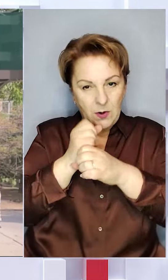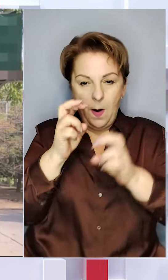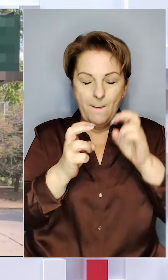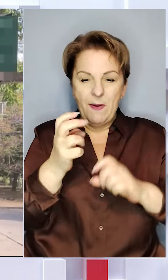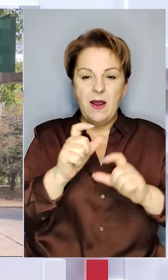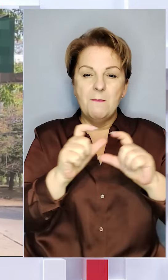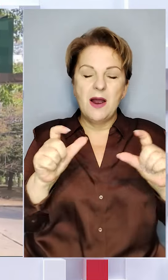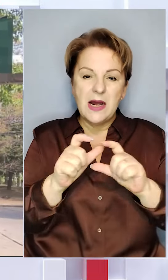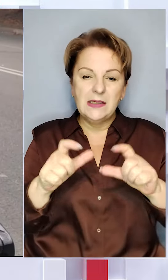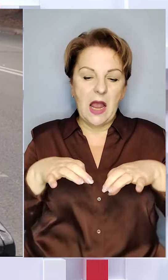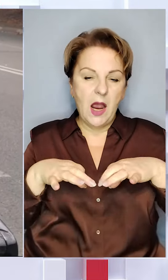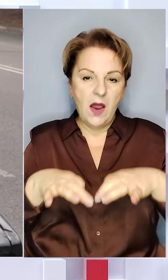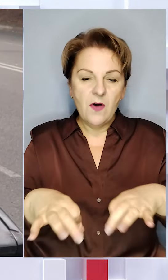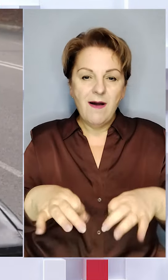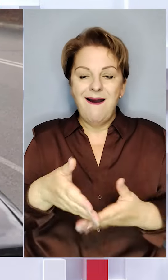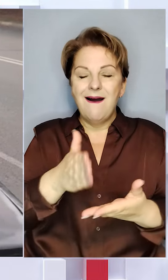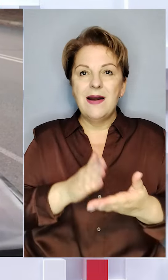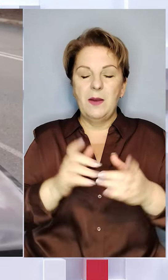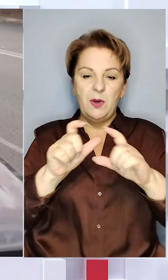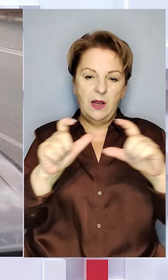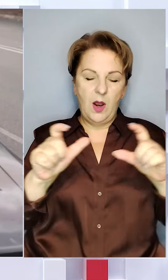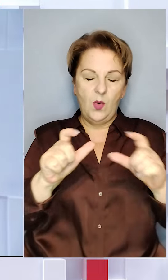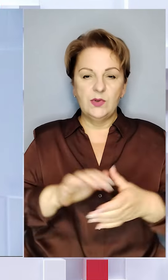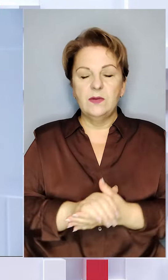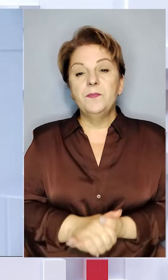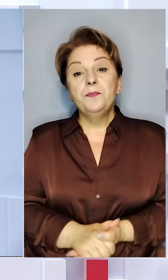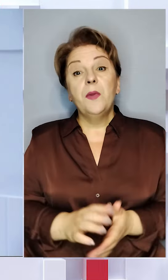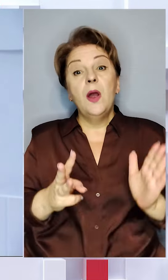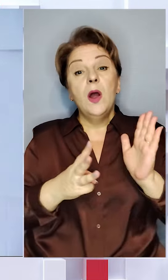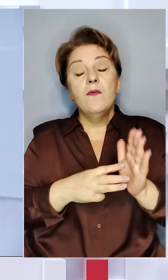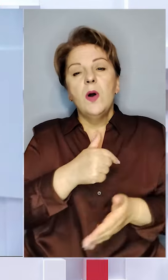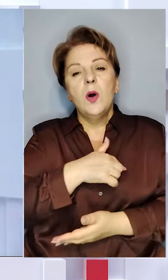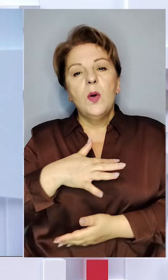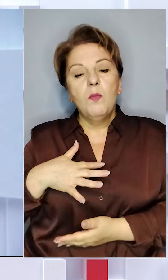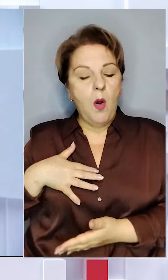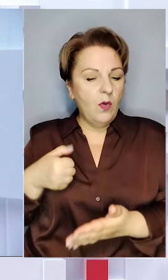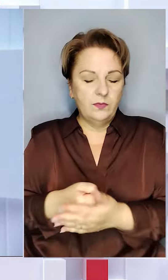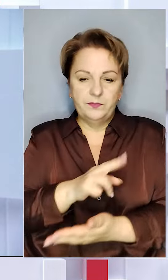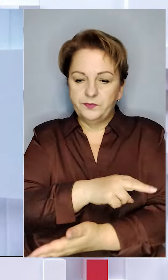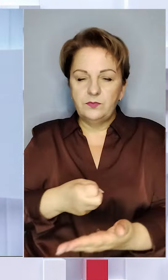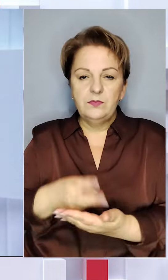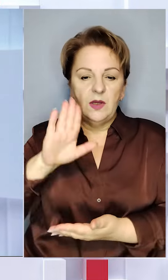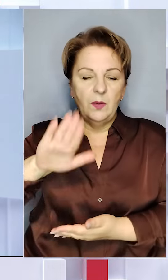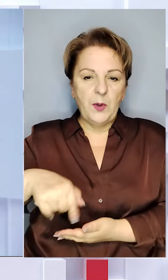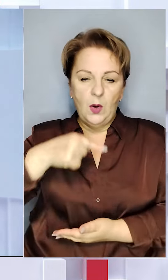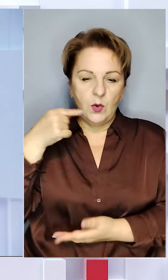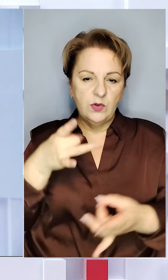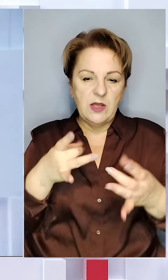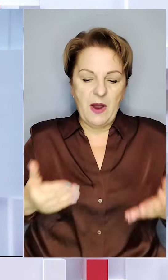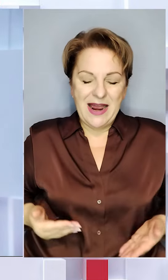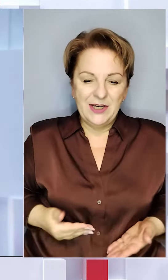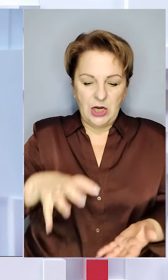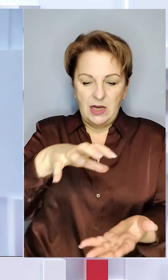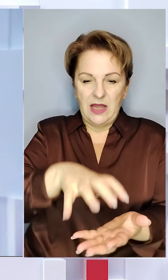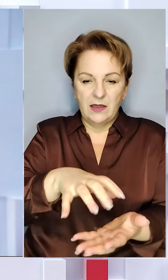лабораторію, підприємства, крамниці, авто та хлібний кіоск. 8 поранених досі у лікарнях після російського